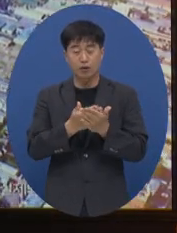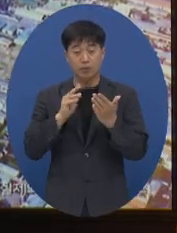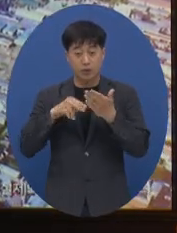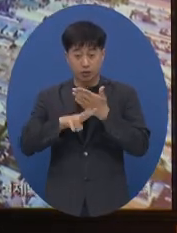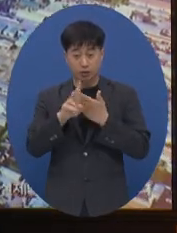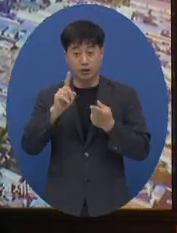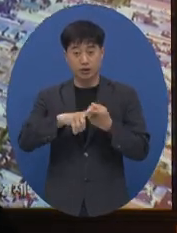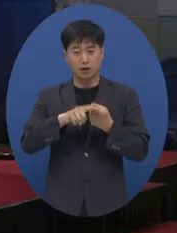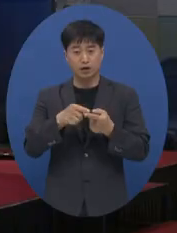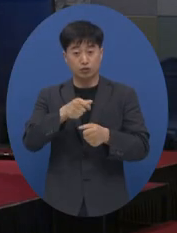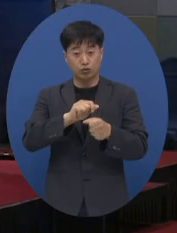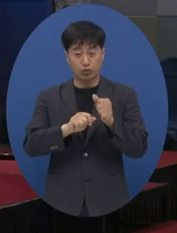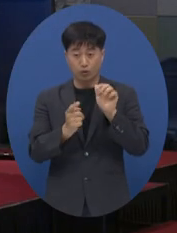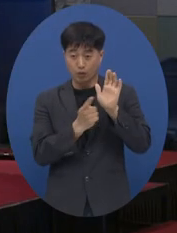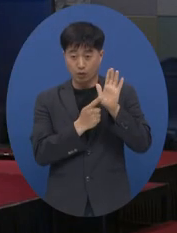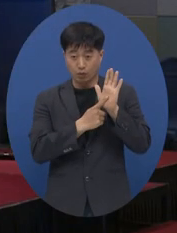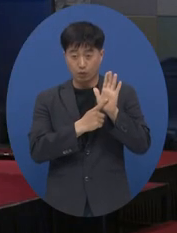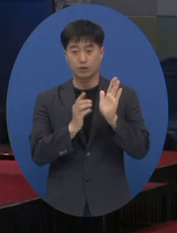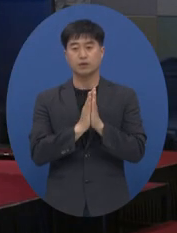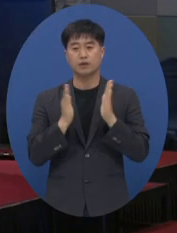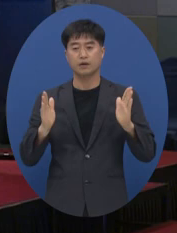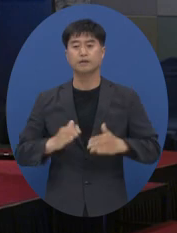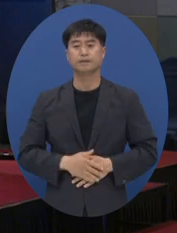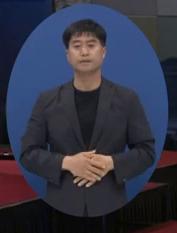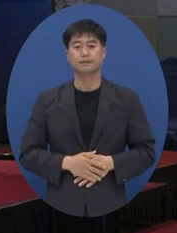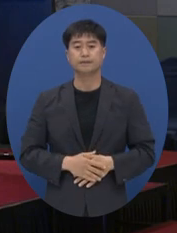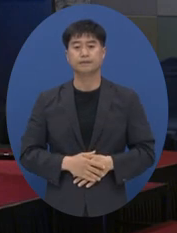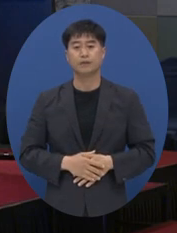비전 등에 대한 적극적인 마케팅을 펼쳤습니다